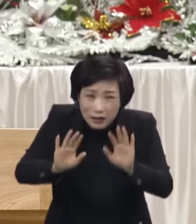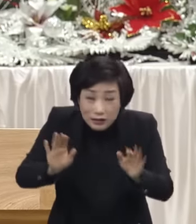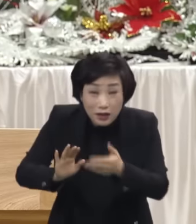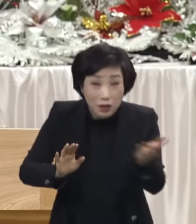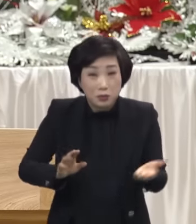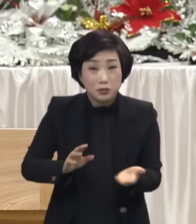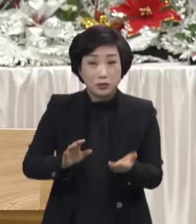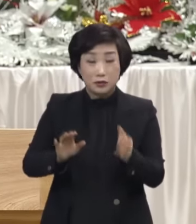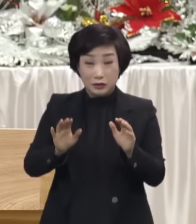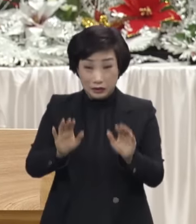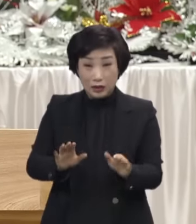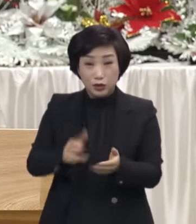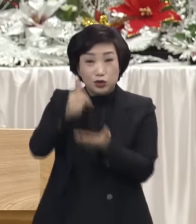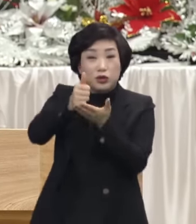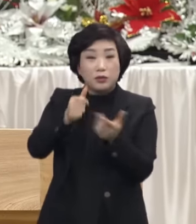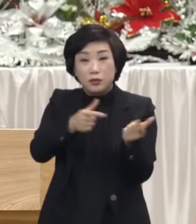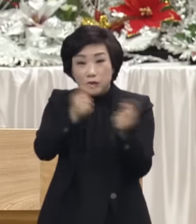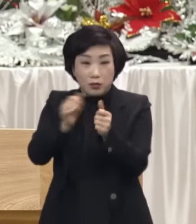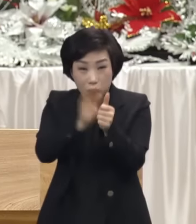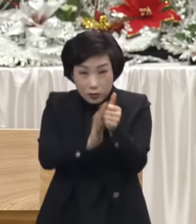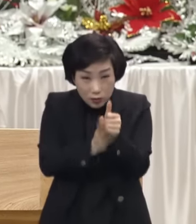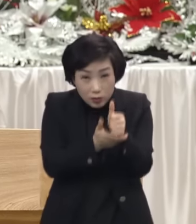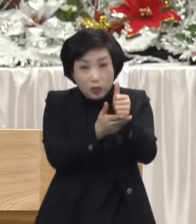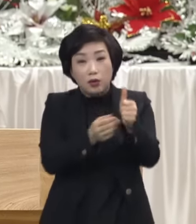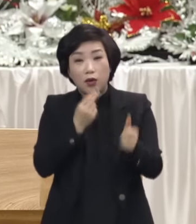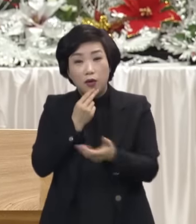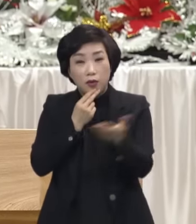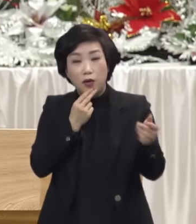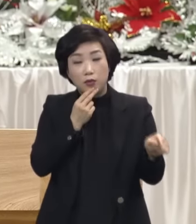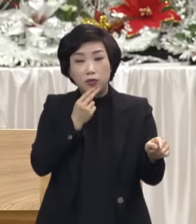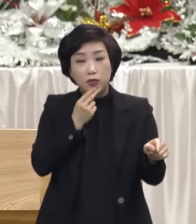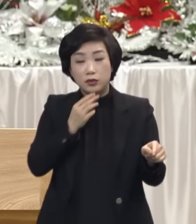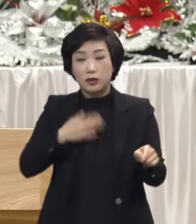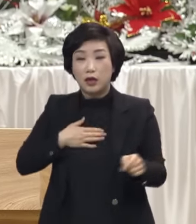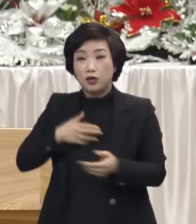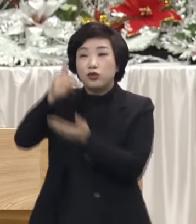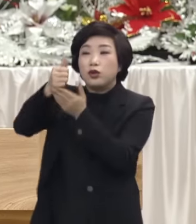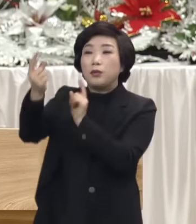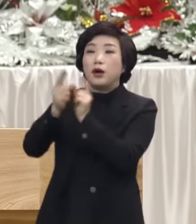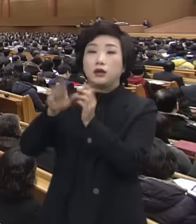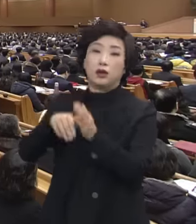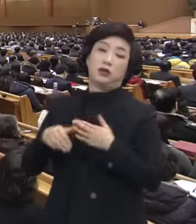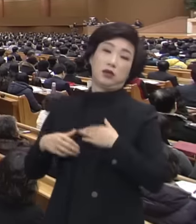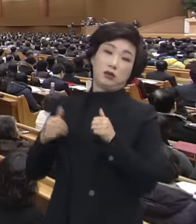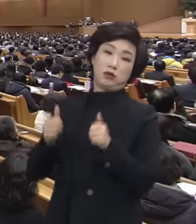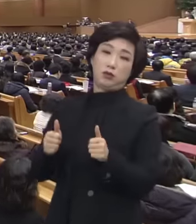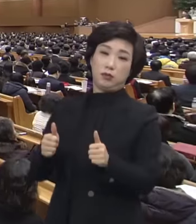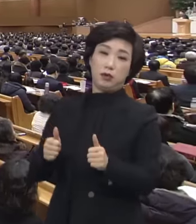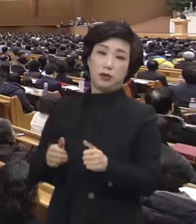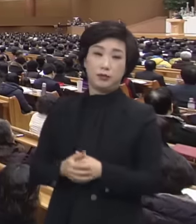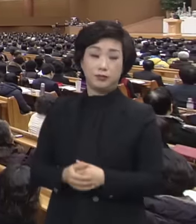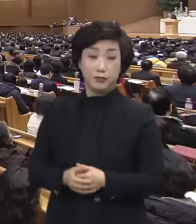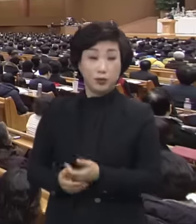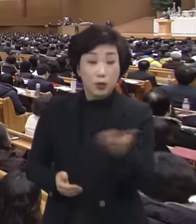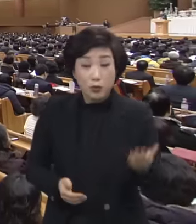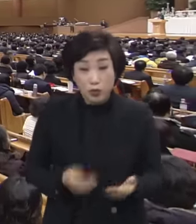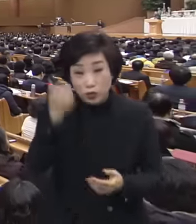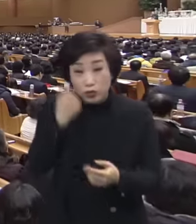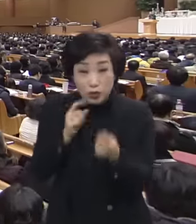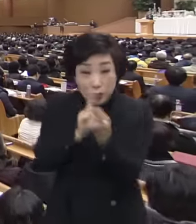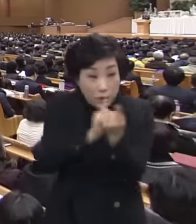우리 주님처럼 대접하지 않으면 나는 주님 앞에 가서 심판만. 누구를